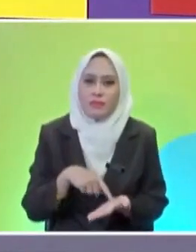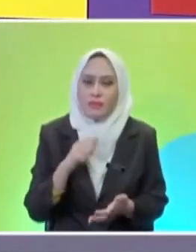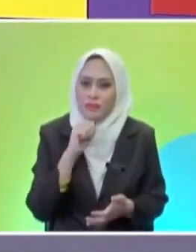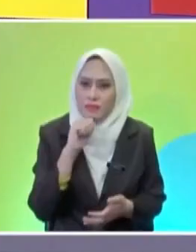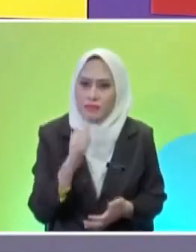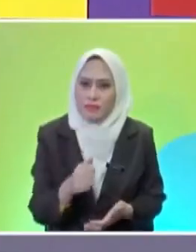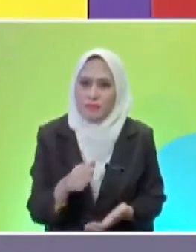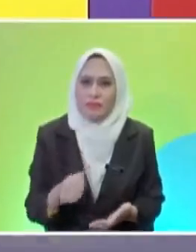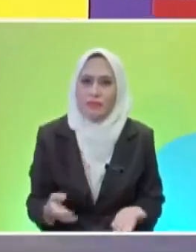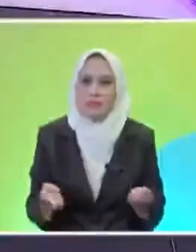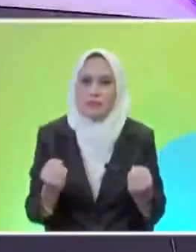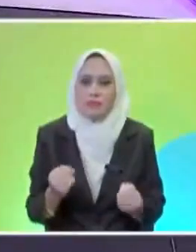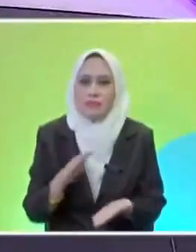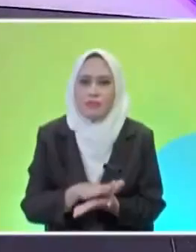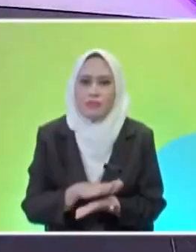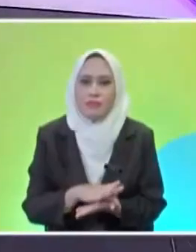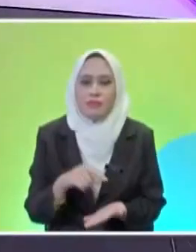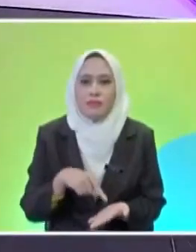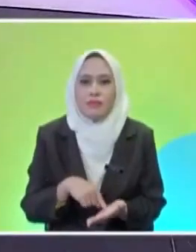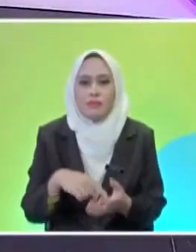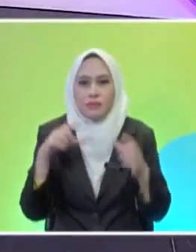ada katil. Tengah tidur ni cikgu.